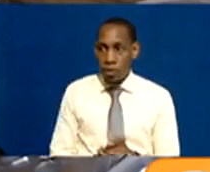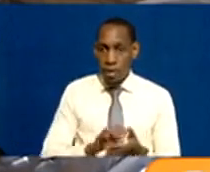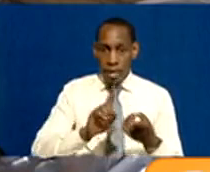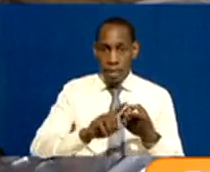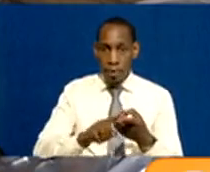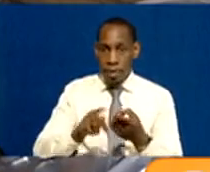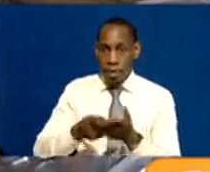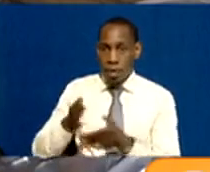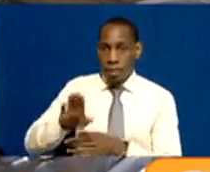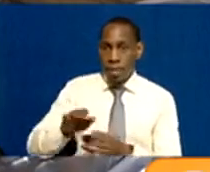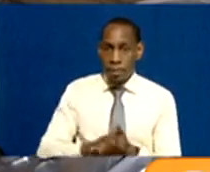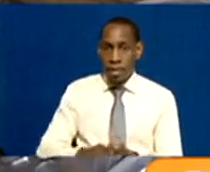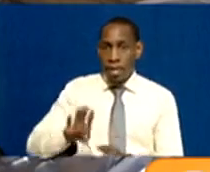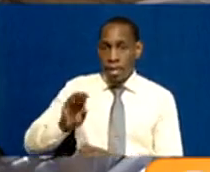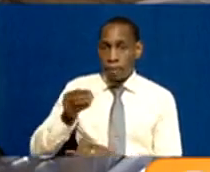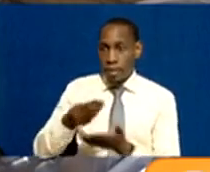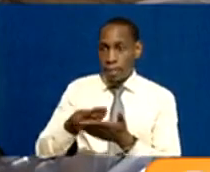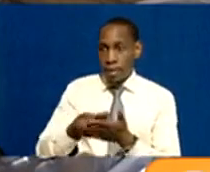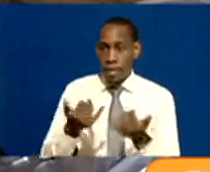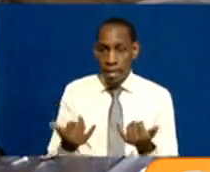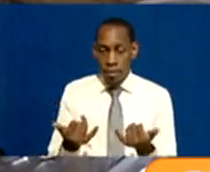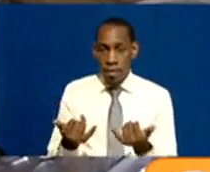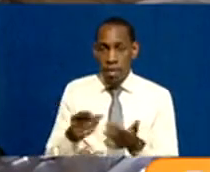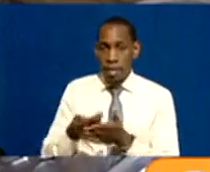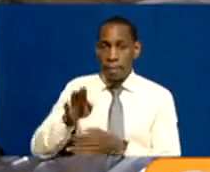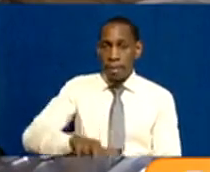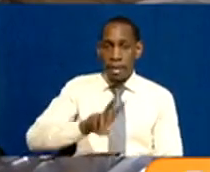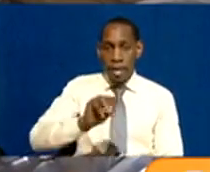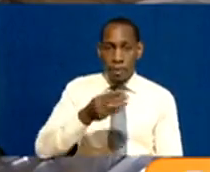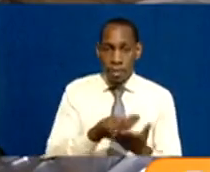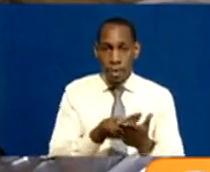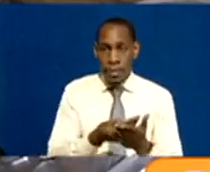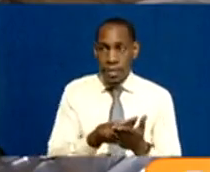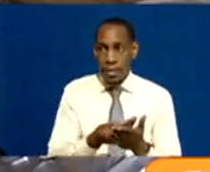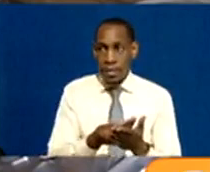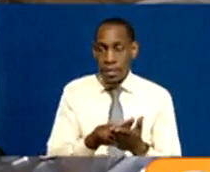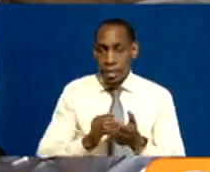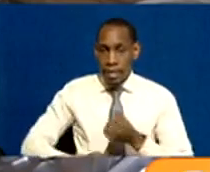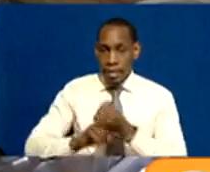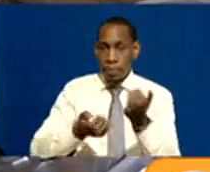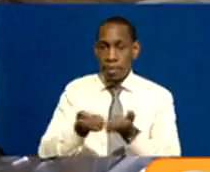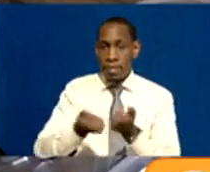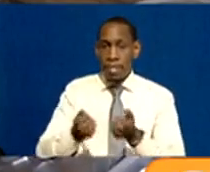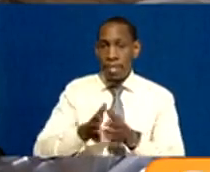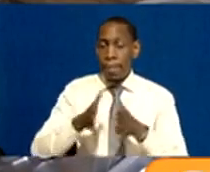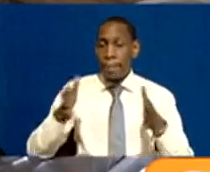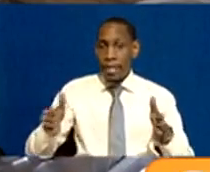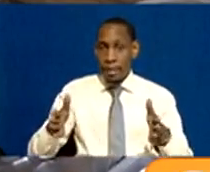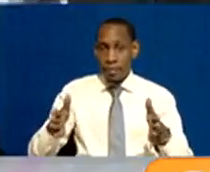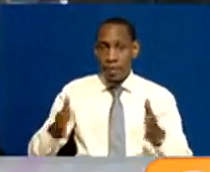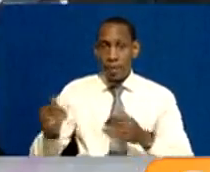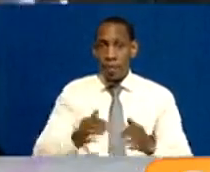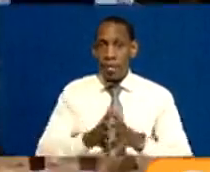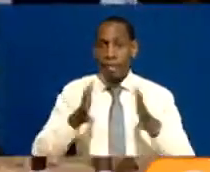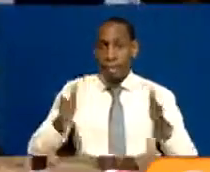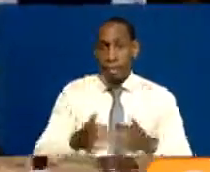nikuwa narudisha ikiwa na shilingi 40 bob. Sasa kama nitakuwa nikirudisha na 20 bob, itakuwa kwa ikiboost biashara yetu kubwa sana na jia moja